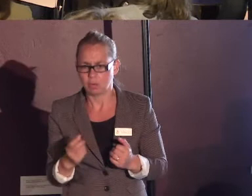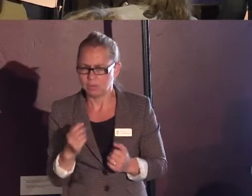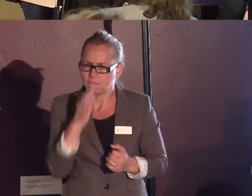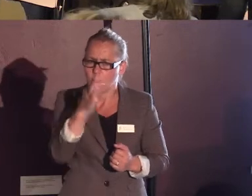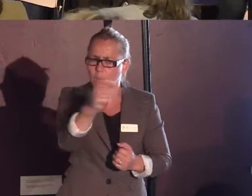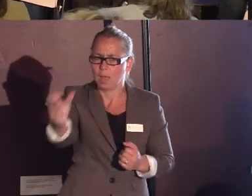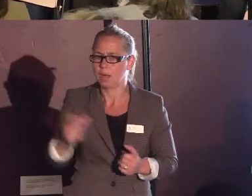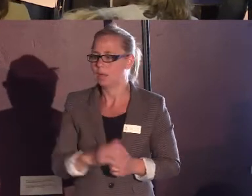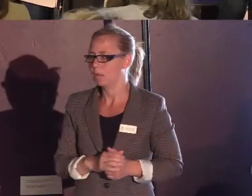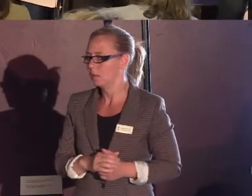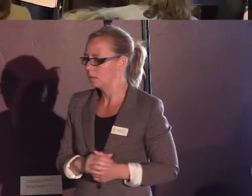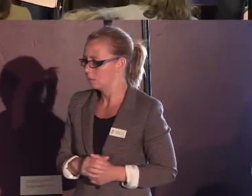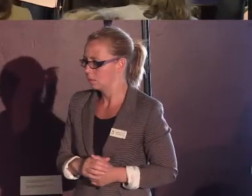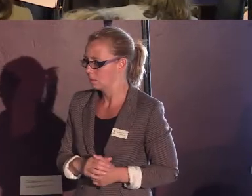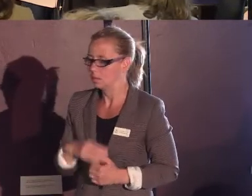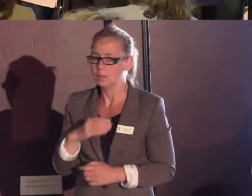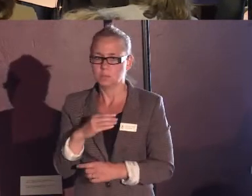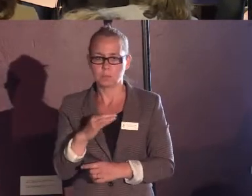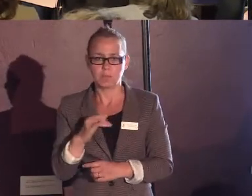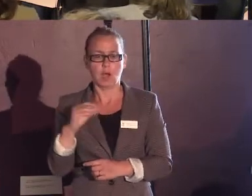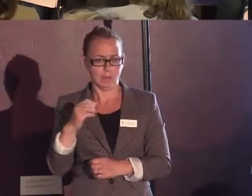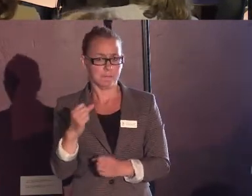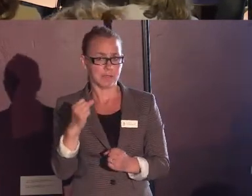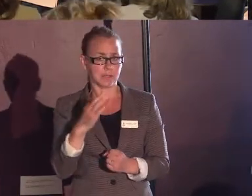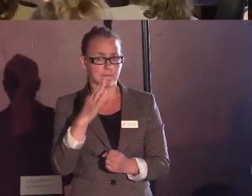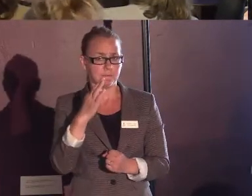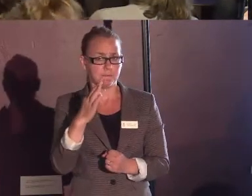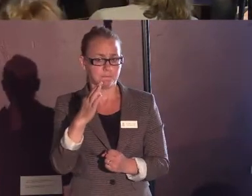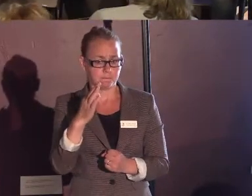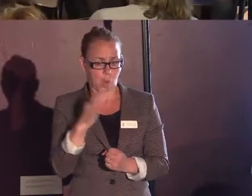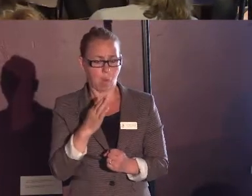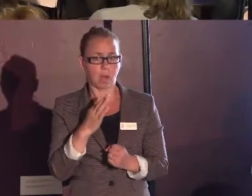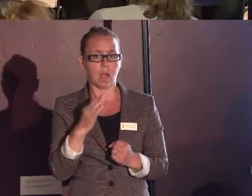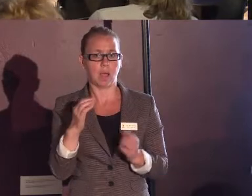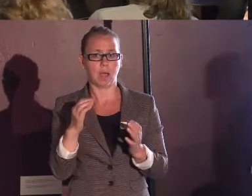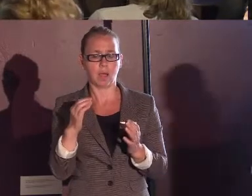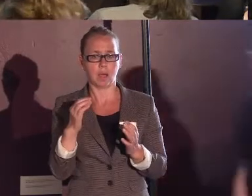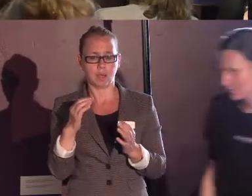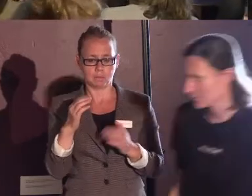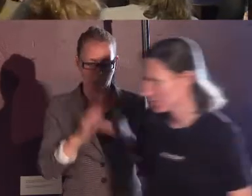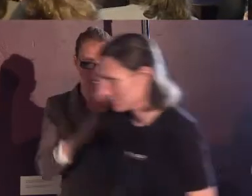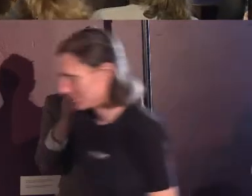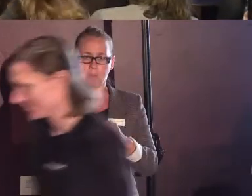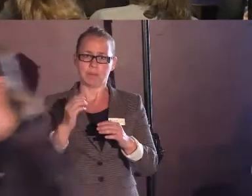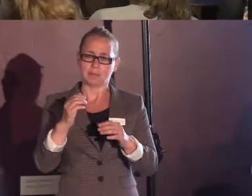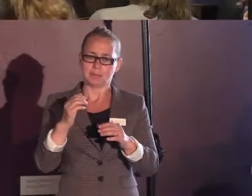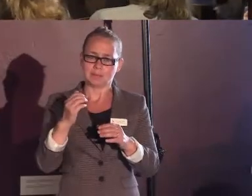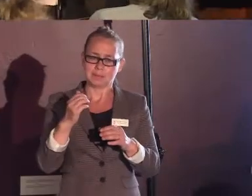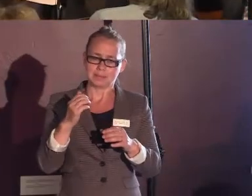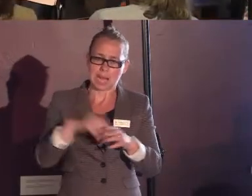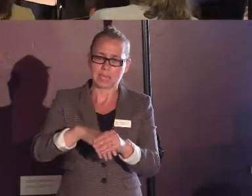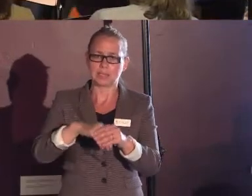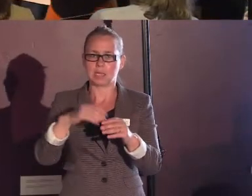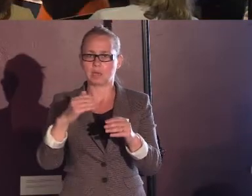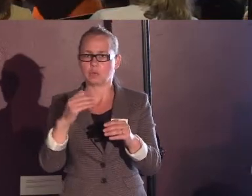över. Ja, men det är ju en jätteviktig fråga som du väcker där. Därför att det handlar ju om delaktighet och för vem